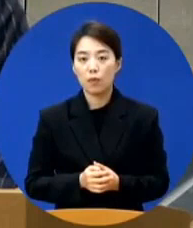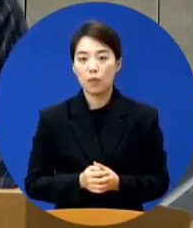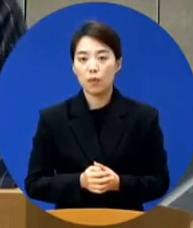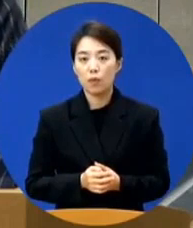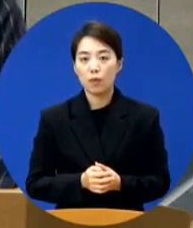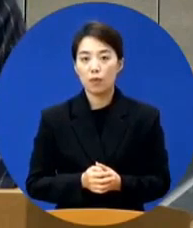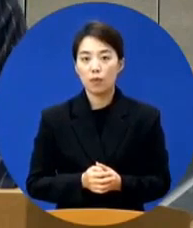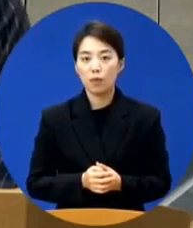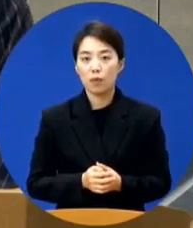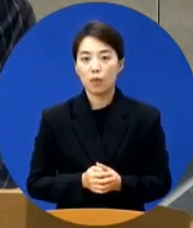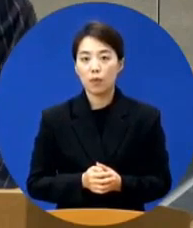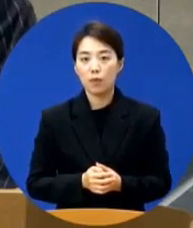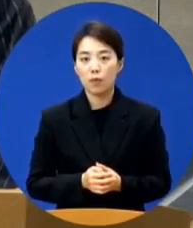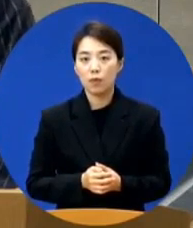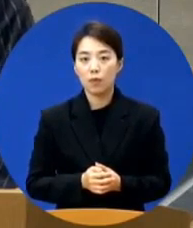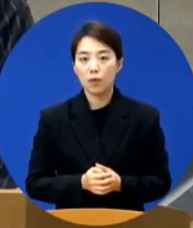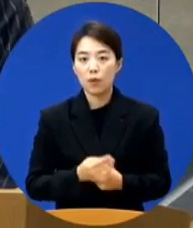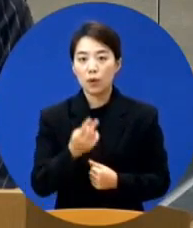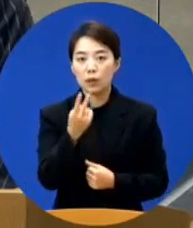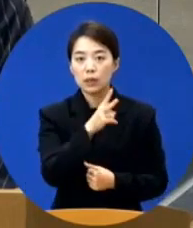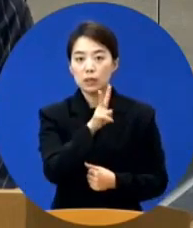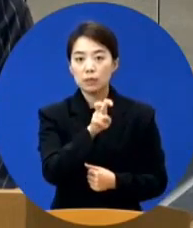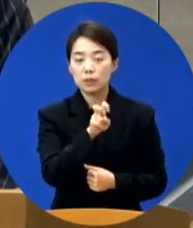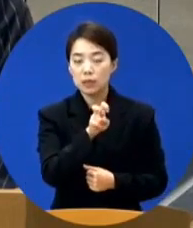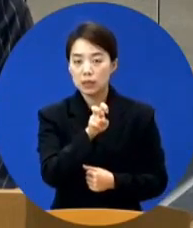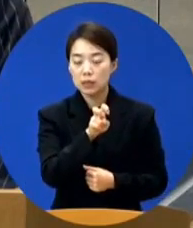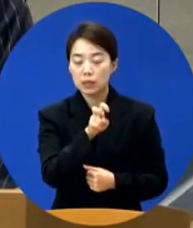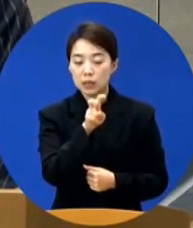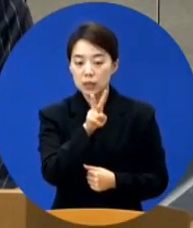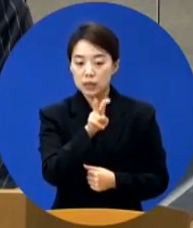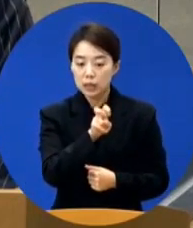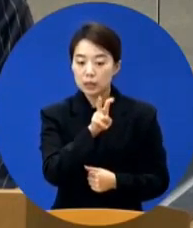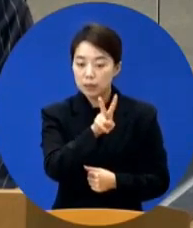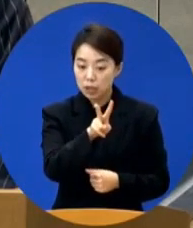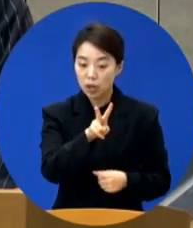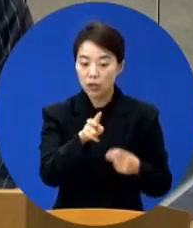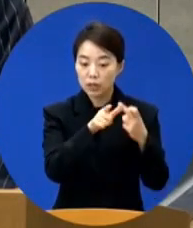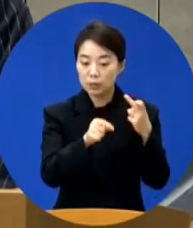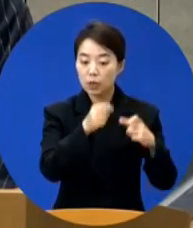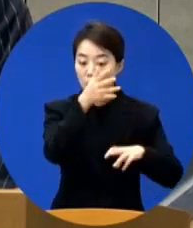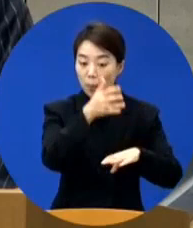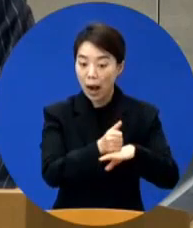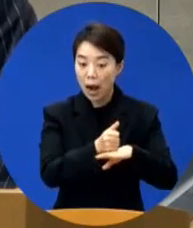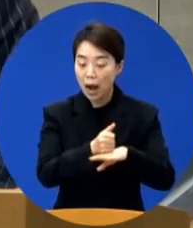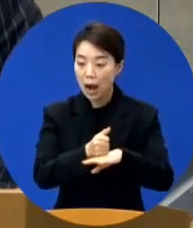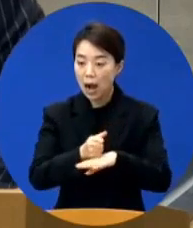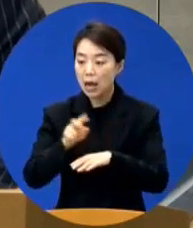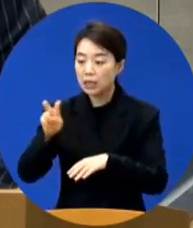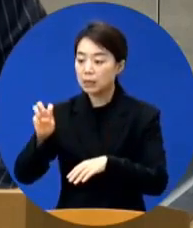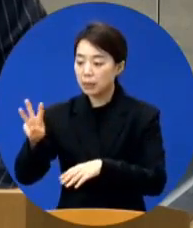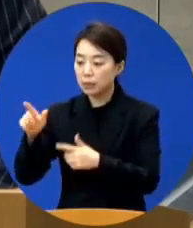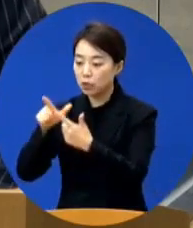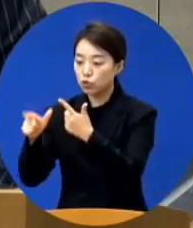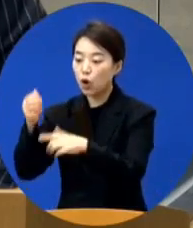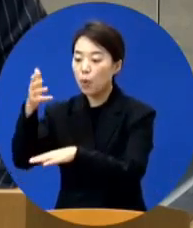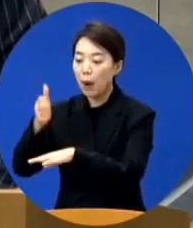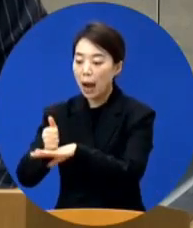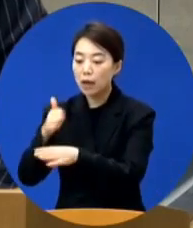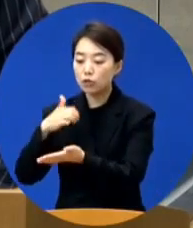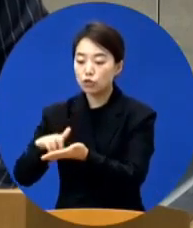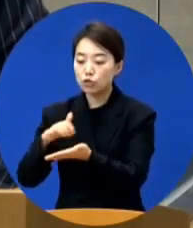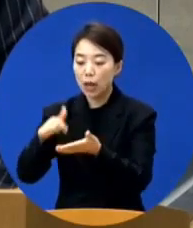그런데 말씀입니다. 22년 12월 말 숫자하고 23년 6월 말 숫자가 같아요.